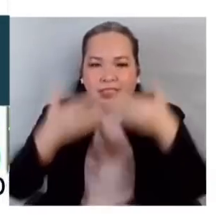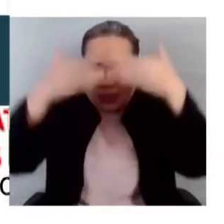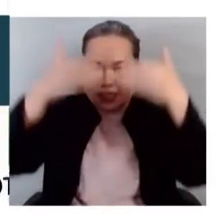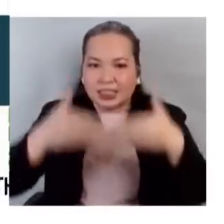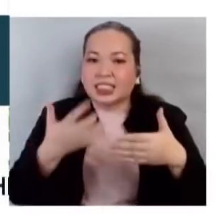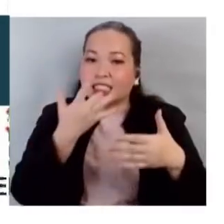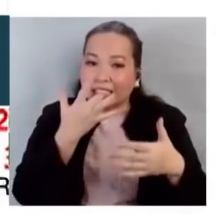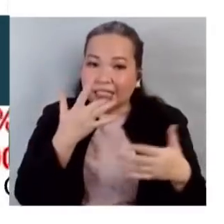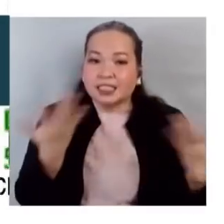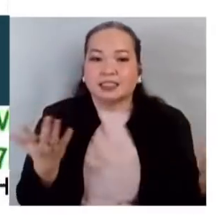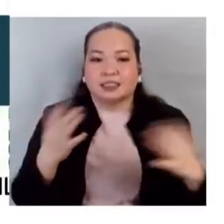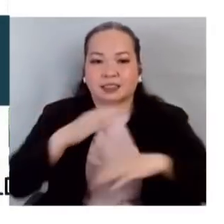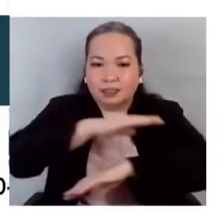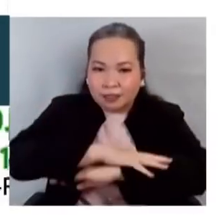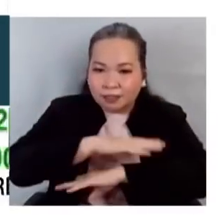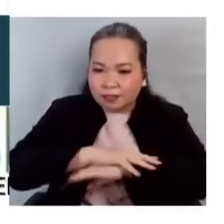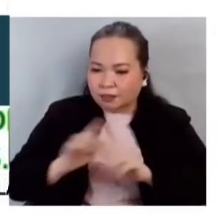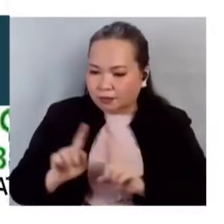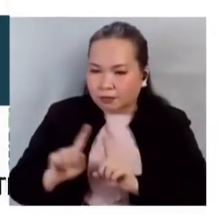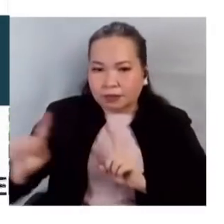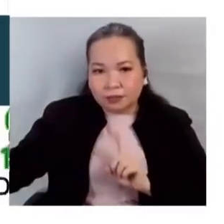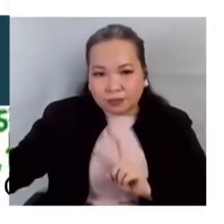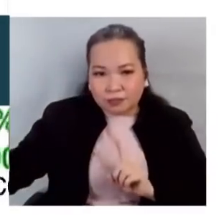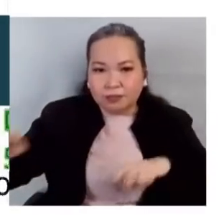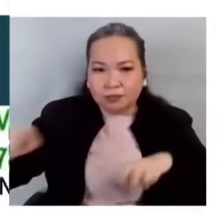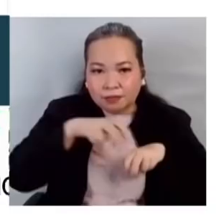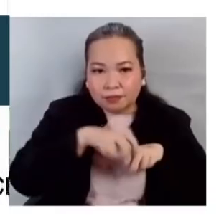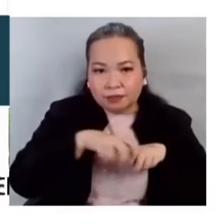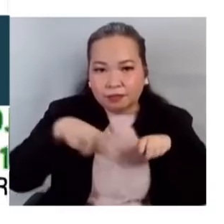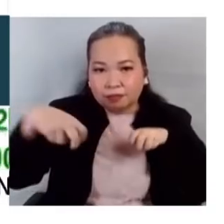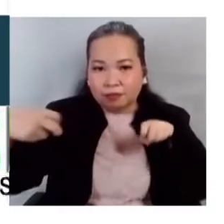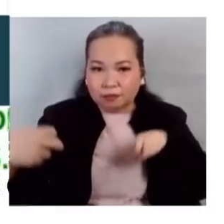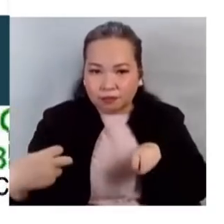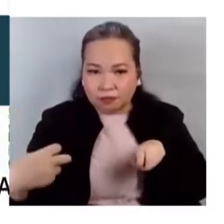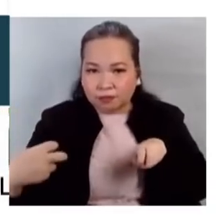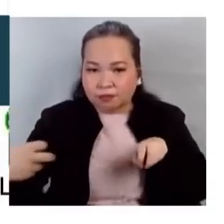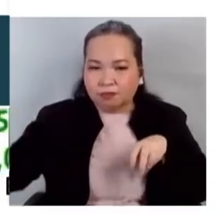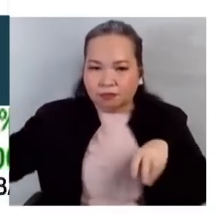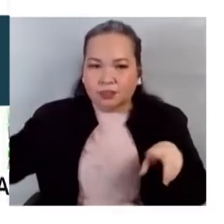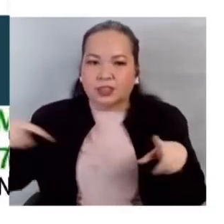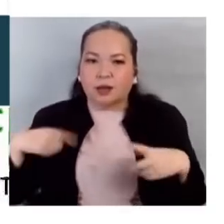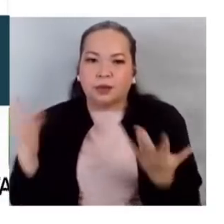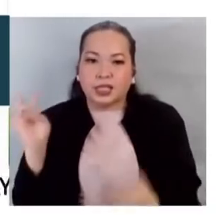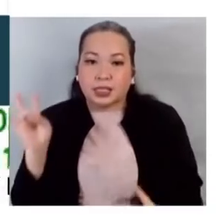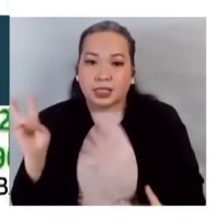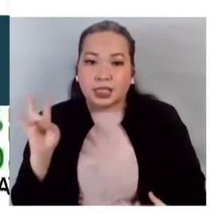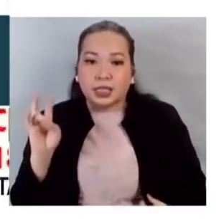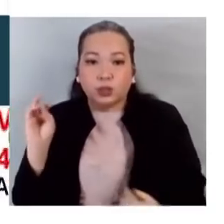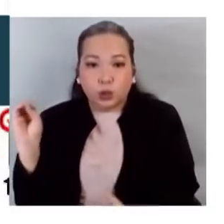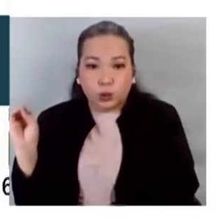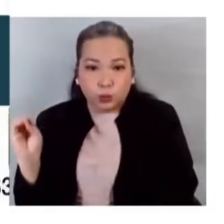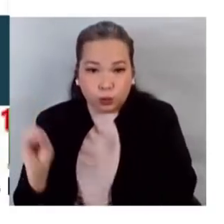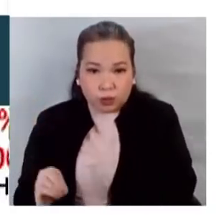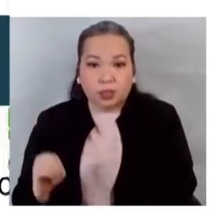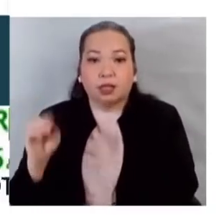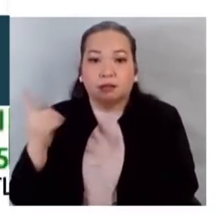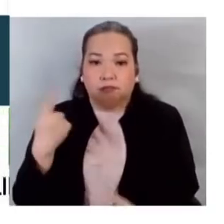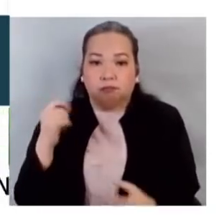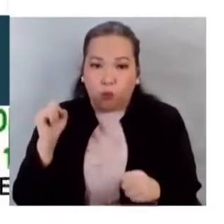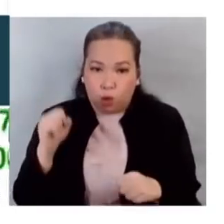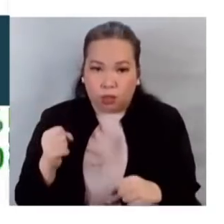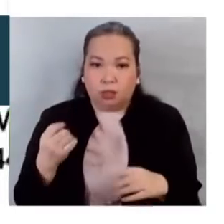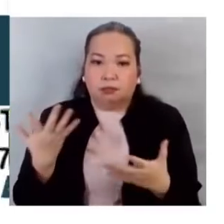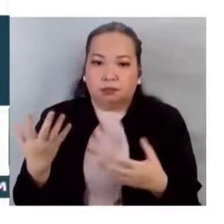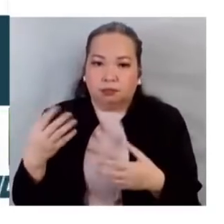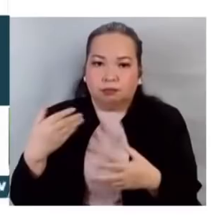mga tables nila and chairs at tables and chairs ay dapat na in compliance sa 50% na capacity ng isang establishment. So yun